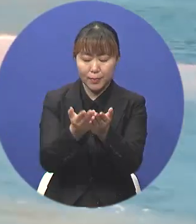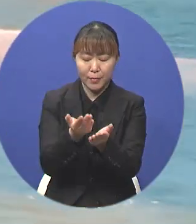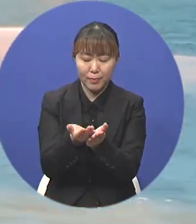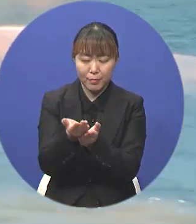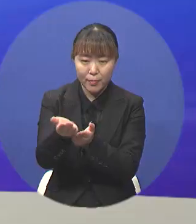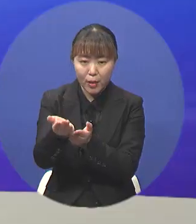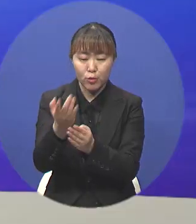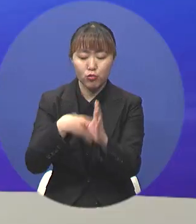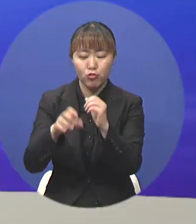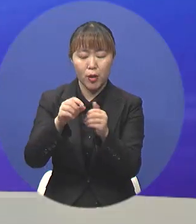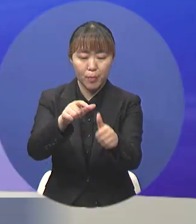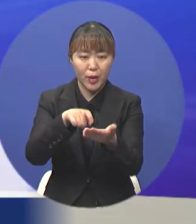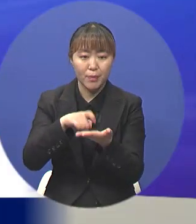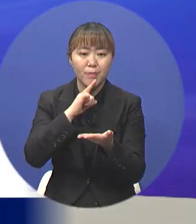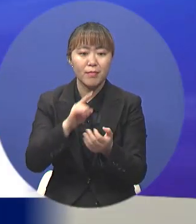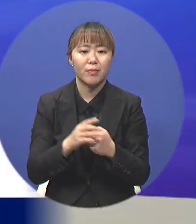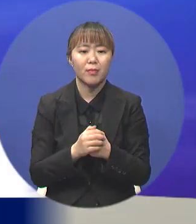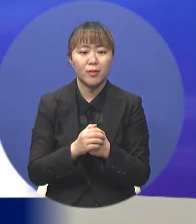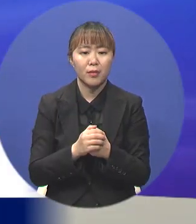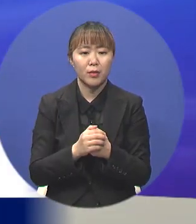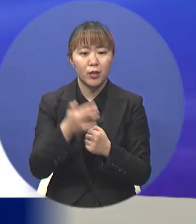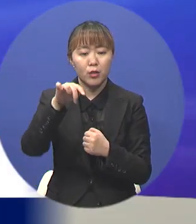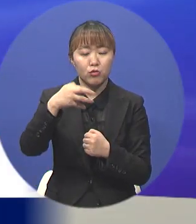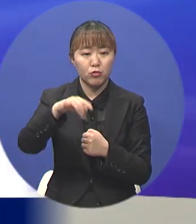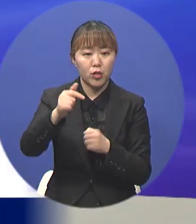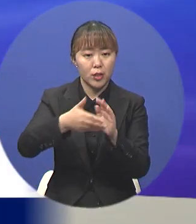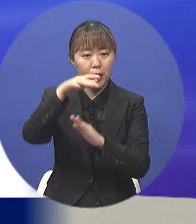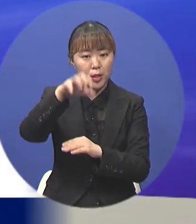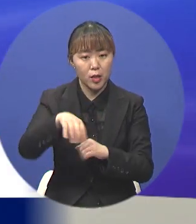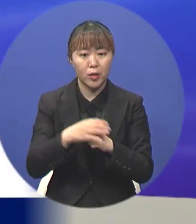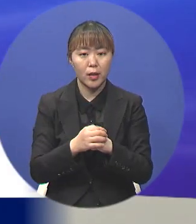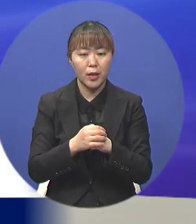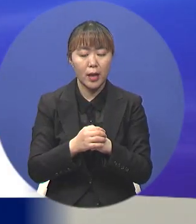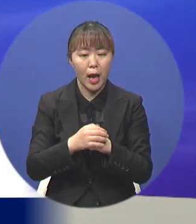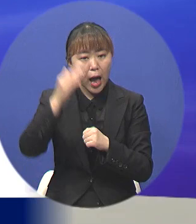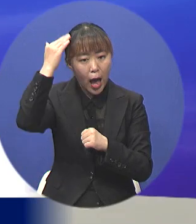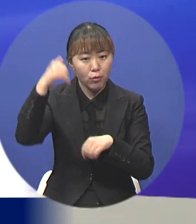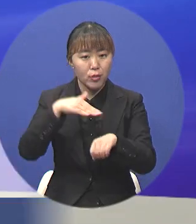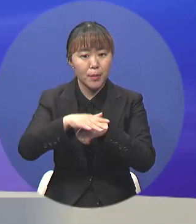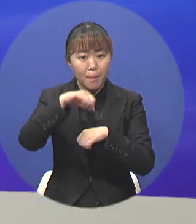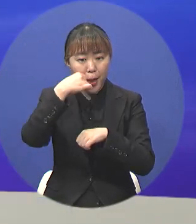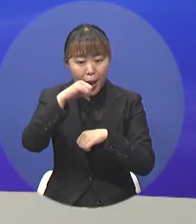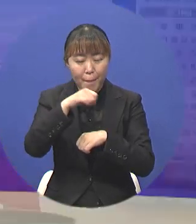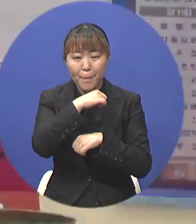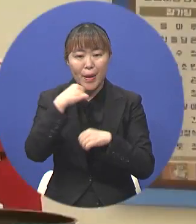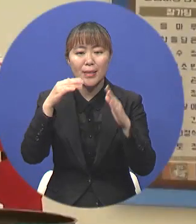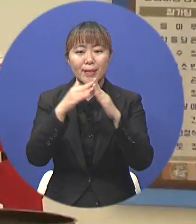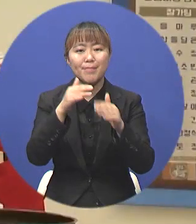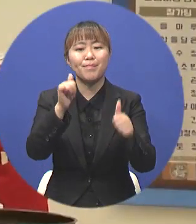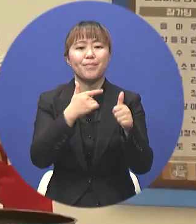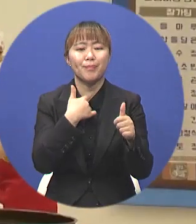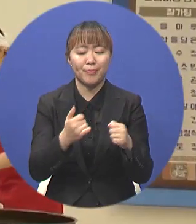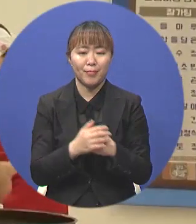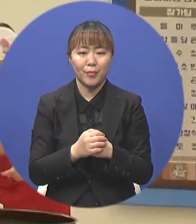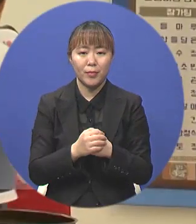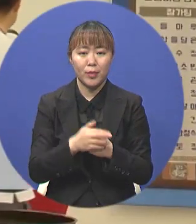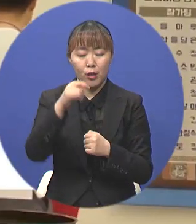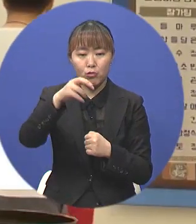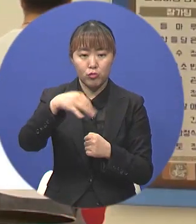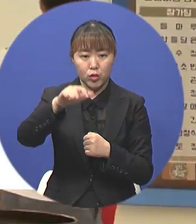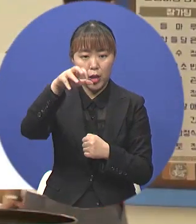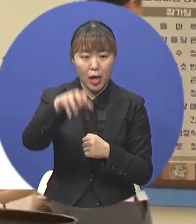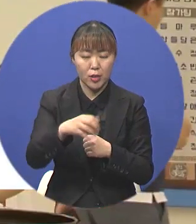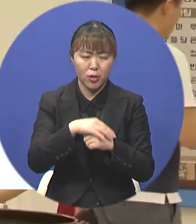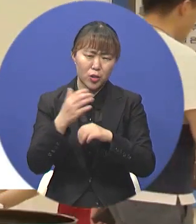투입합니다. 전남 순천시에서는 순천시 내 한정식 맛집 대결이 펼쳐졌습니다. 순천시에서